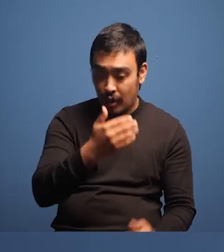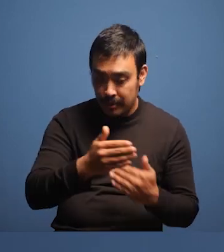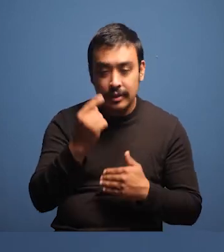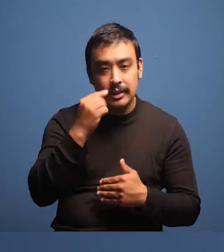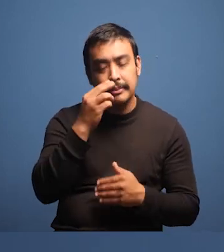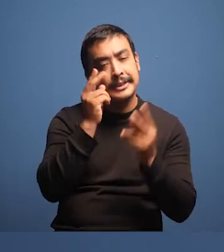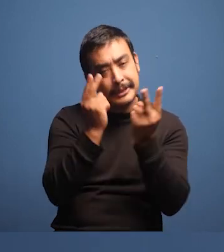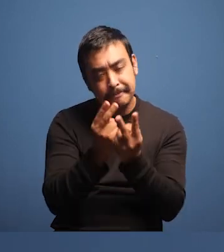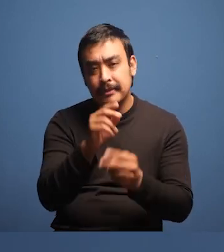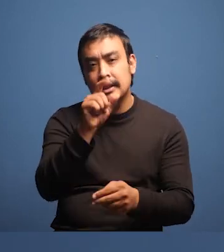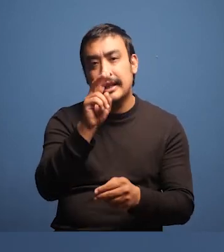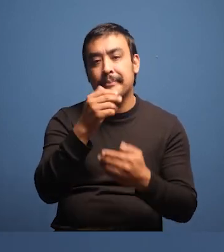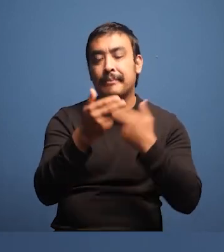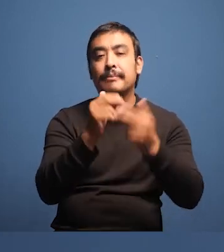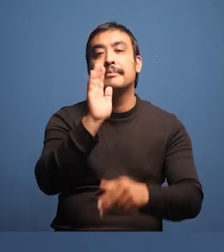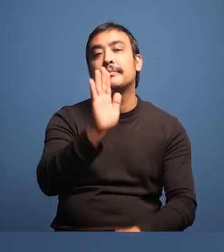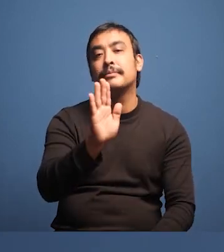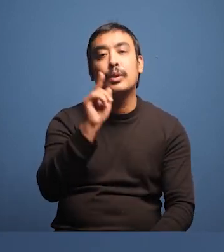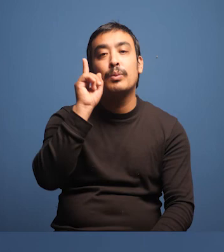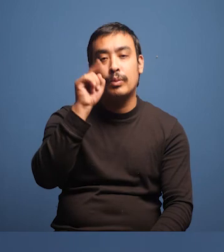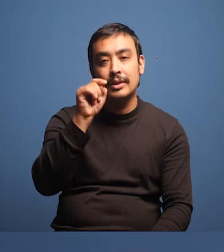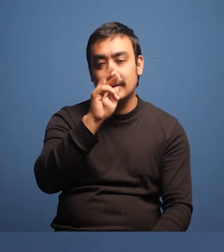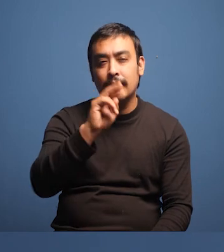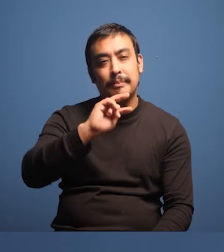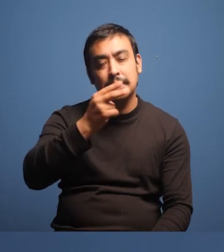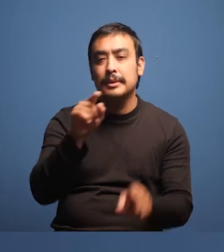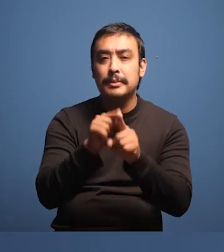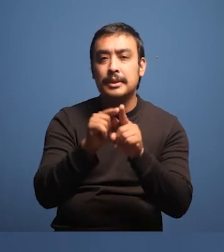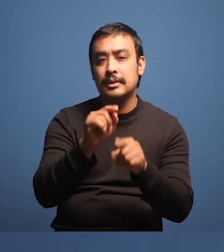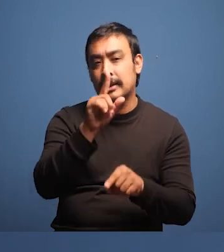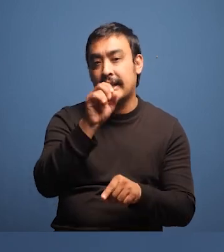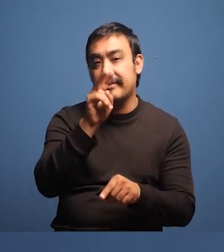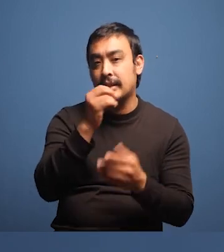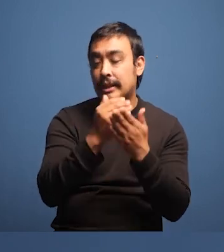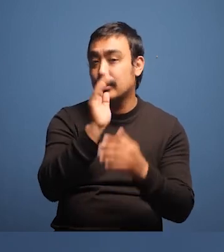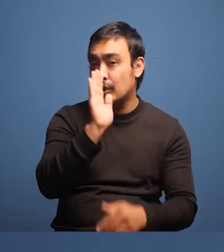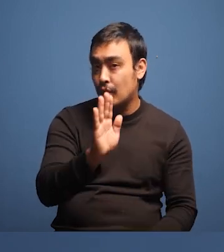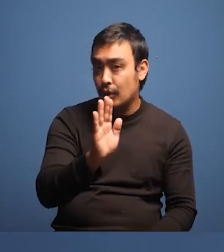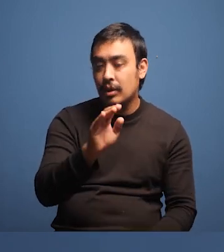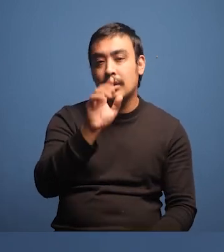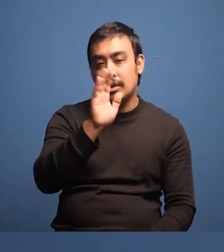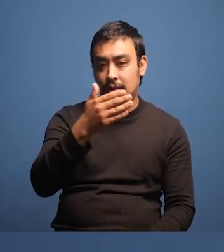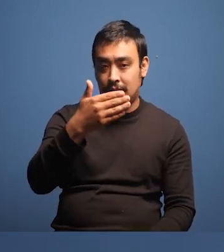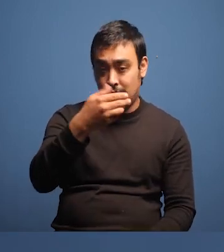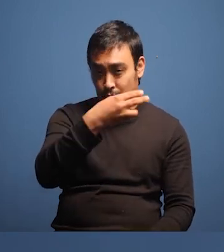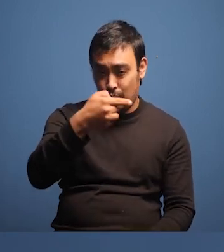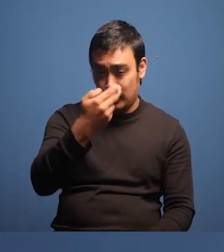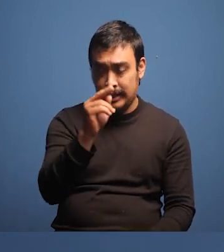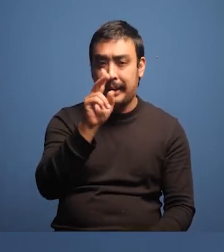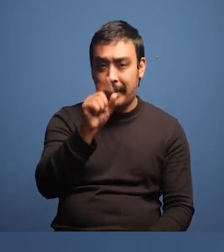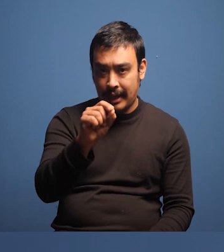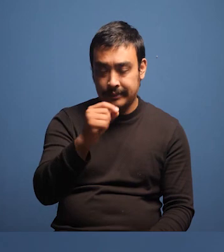यस्तै लाइभ सेसन्सहरू लिएर आइराखेका छौँ र भोलि र सायद पर्सि पनि एउटा लाइभ सेसन छ जुनमा चाहिँ लुनिभा तुलाधार दिदी हुनुहुन्छ एज अ